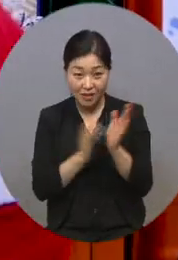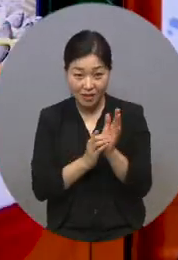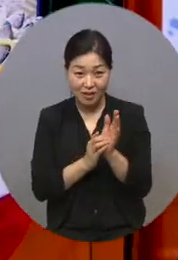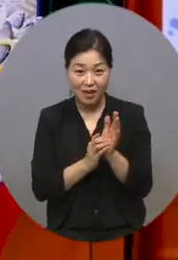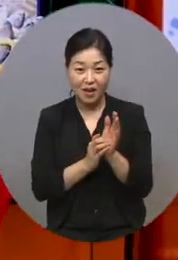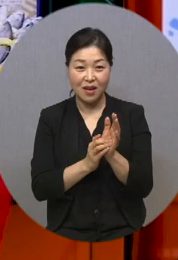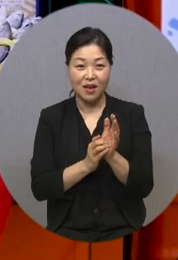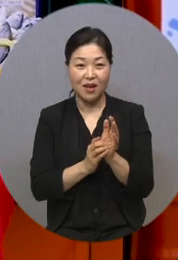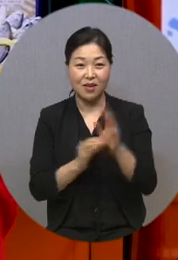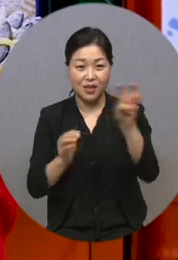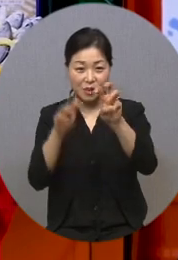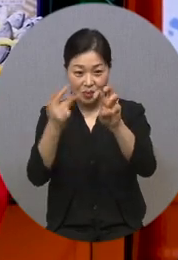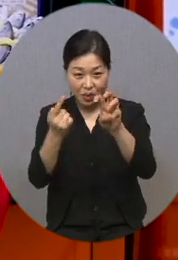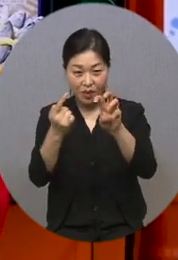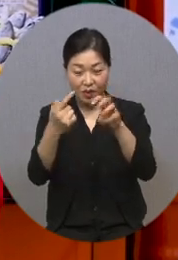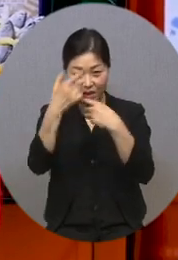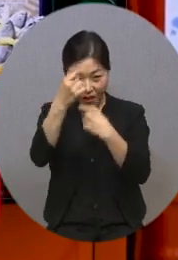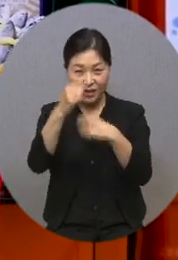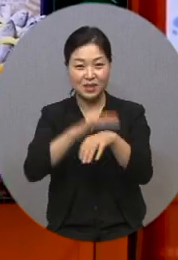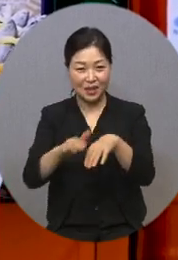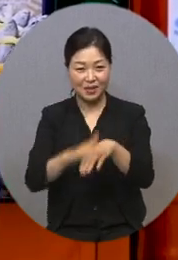30초야?